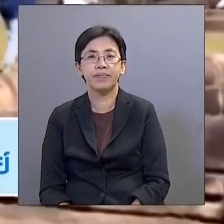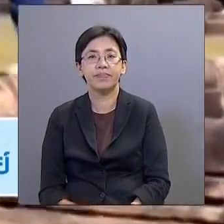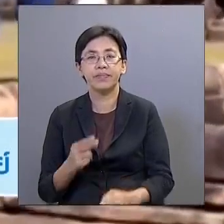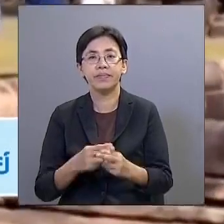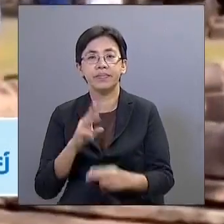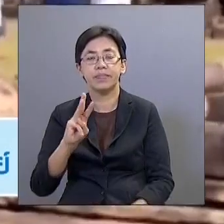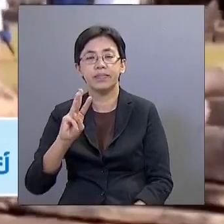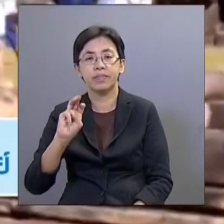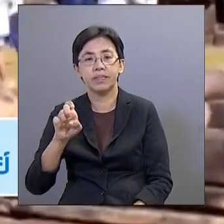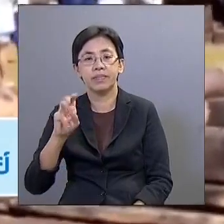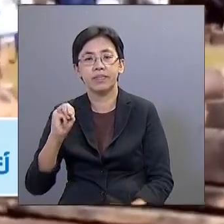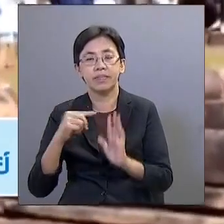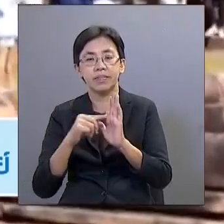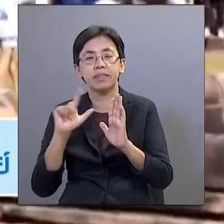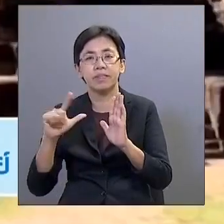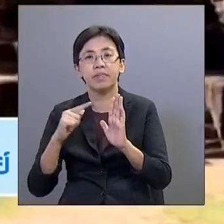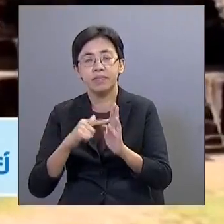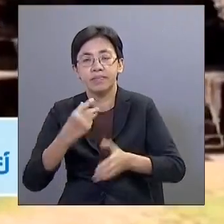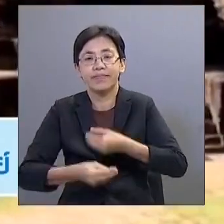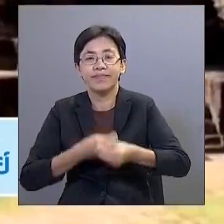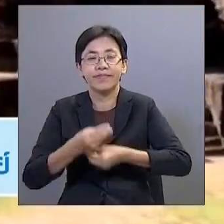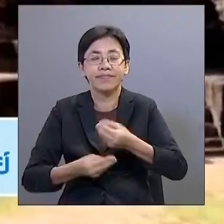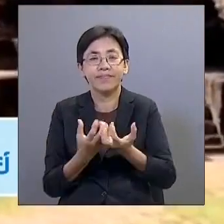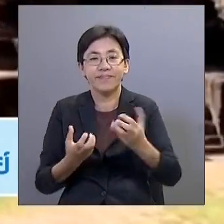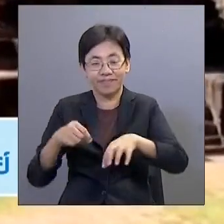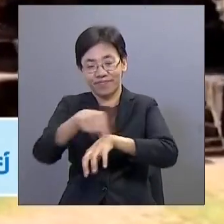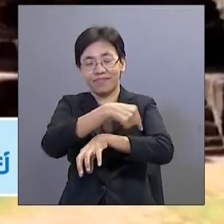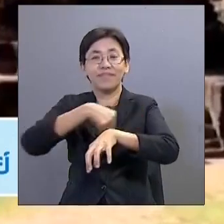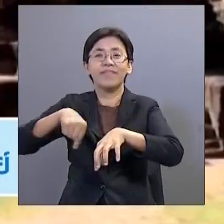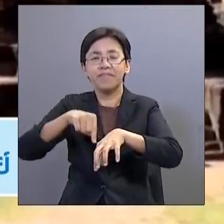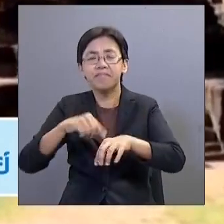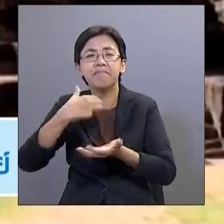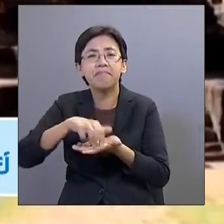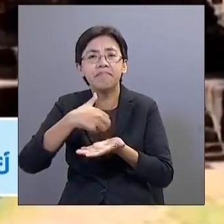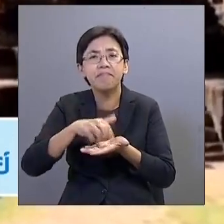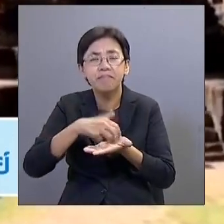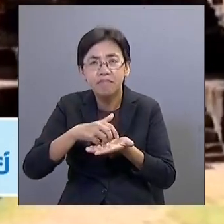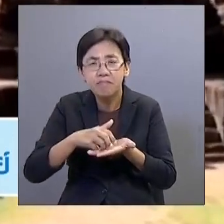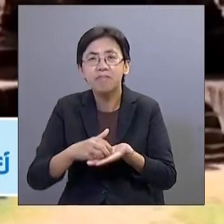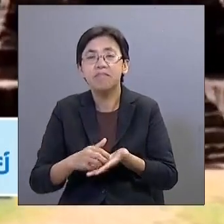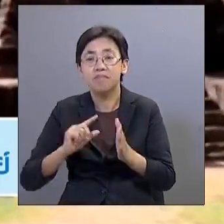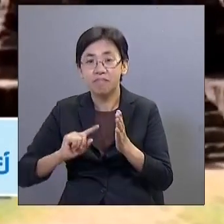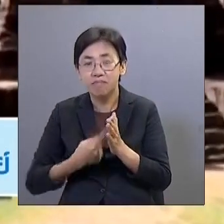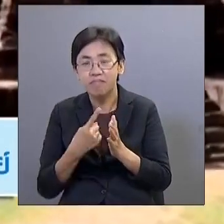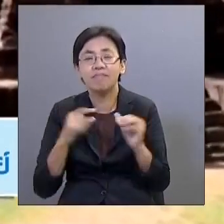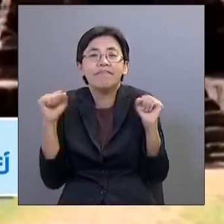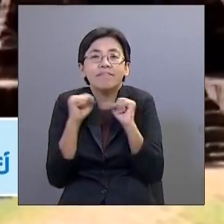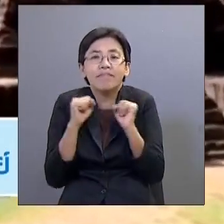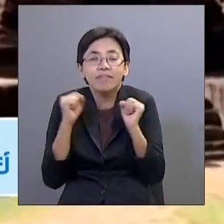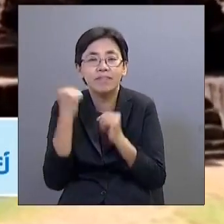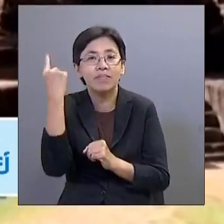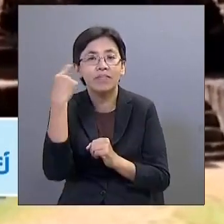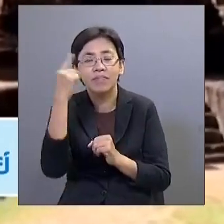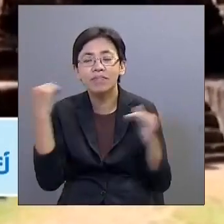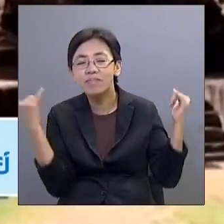าพุทธพันธ์นะครับเป็นแม่ค้าที่ขายบริเวณปราสาทเมืองต่ำเนี่ยเล่าให้ฟังนะครับว่าตั้งแต่เข้าสู่ช่วงฤดูหนาวก็มีนักท่องเที่ยวเดินทางม